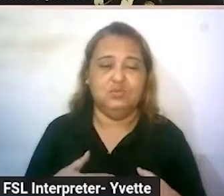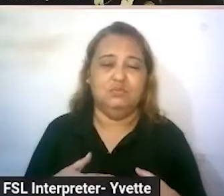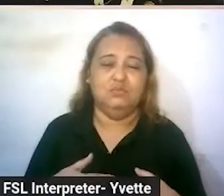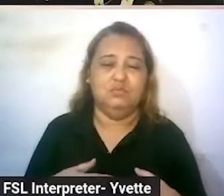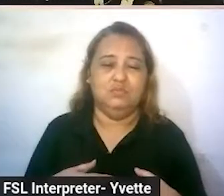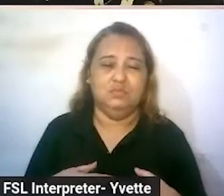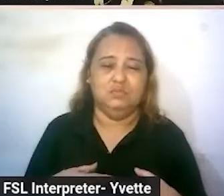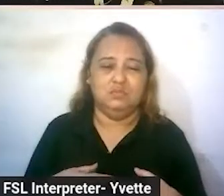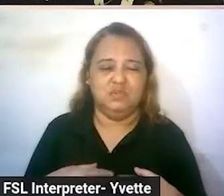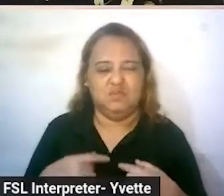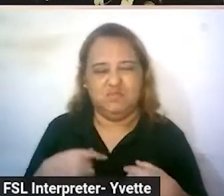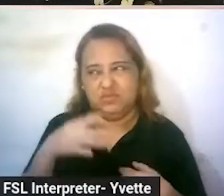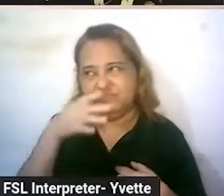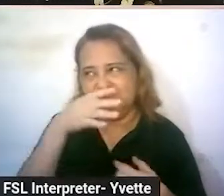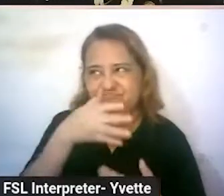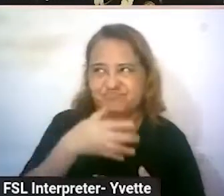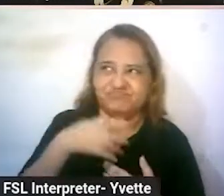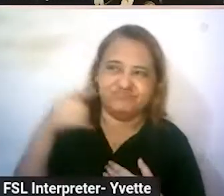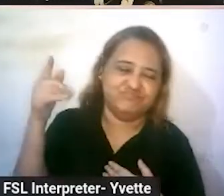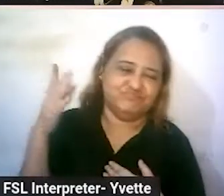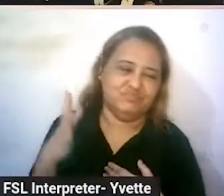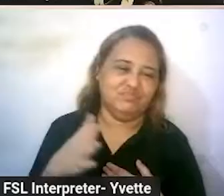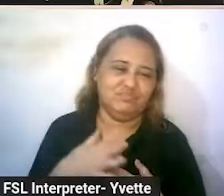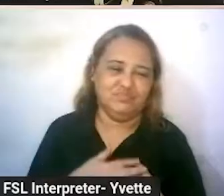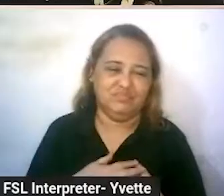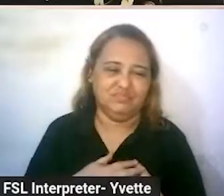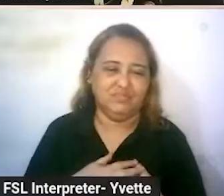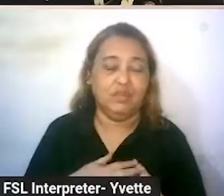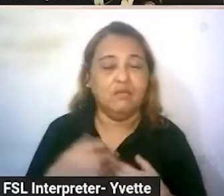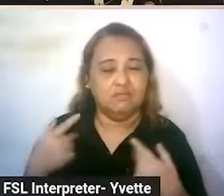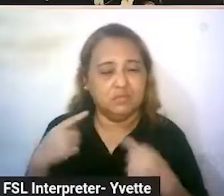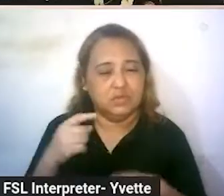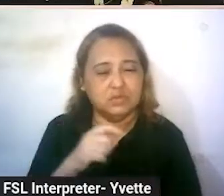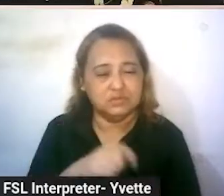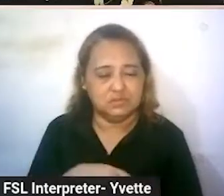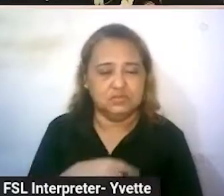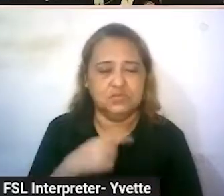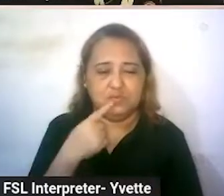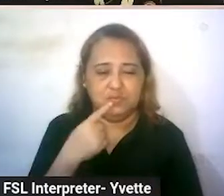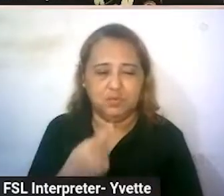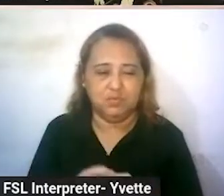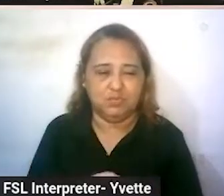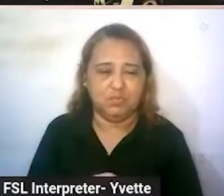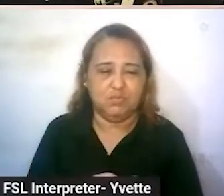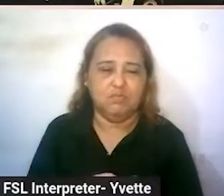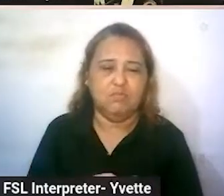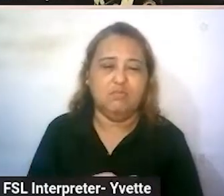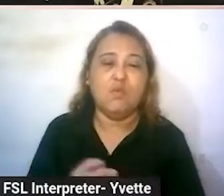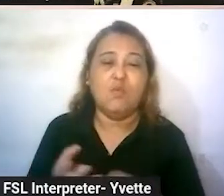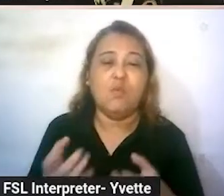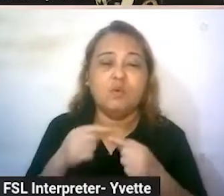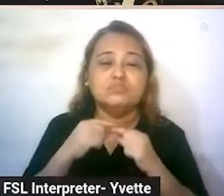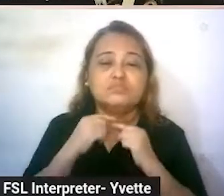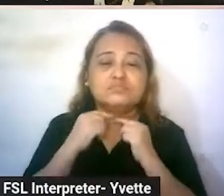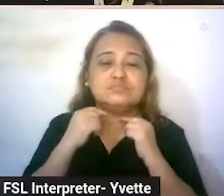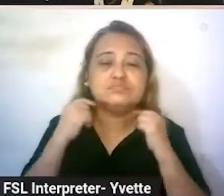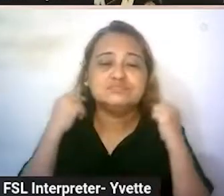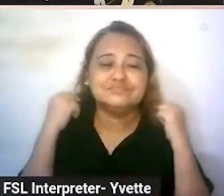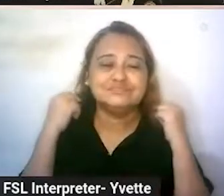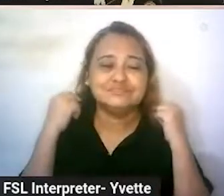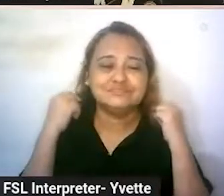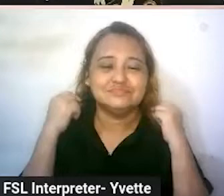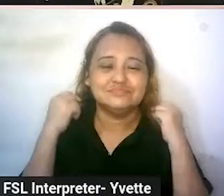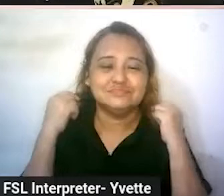naman ako pinapakinggan ni Lord. Pero diba, there was a time na kanina sinabi mo na gusto mo maging pare. Gusto mong